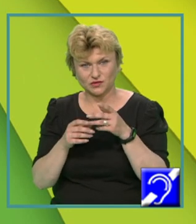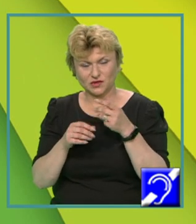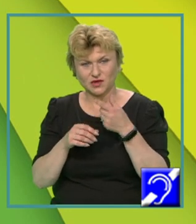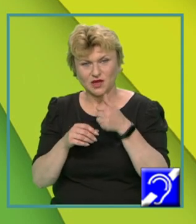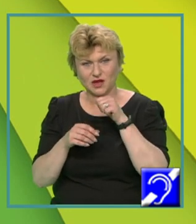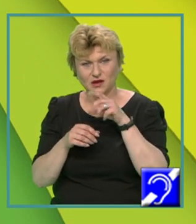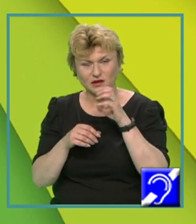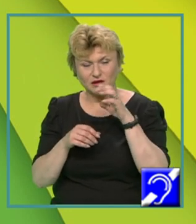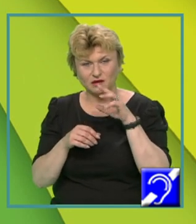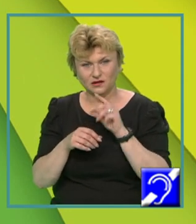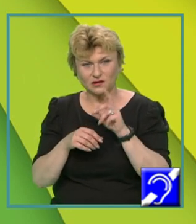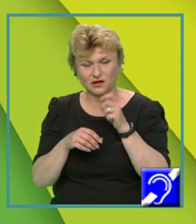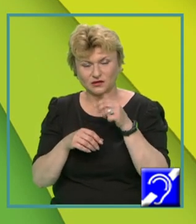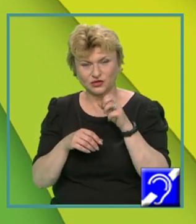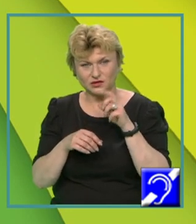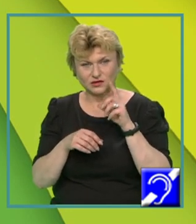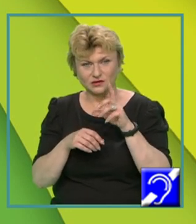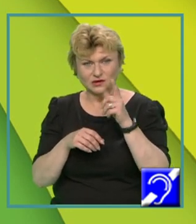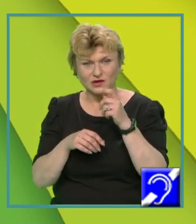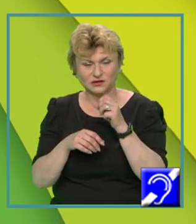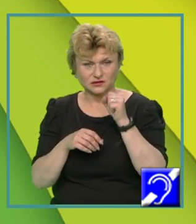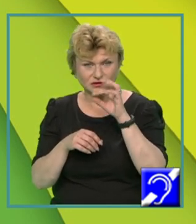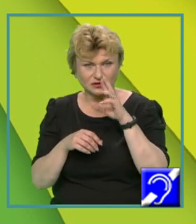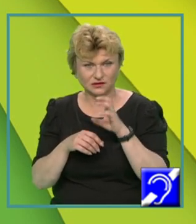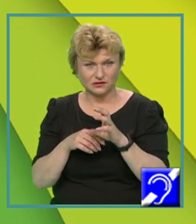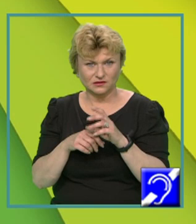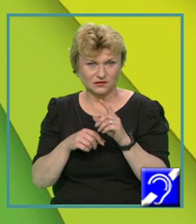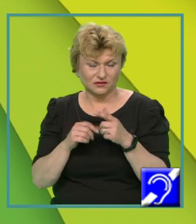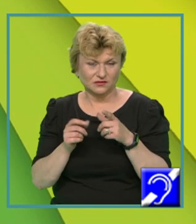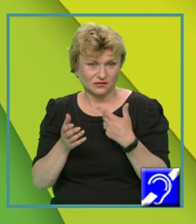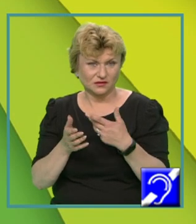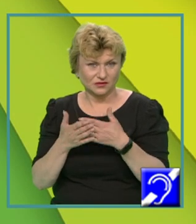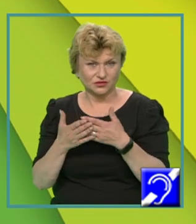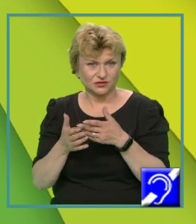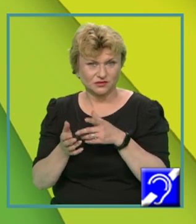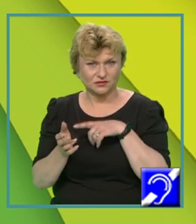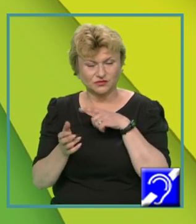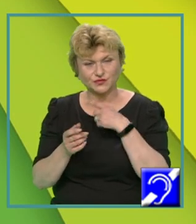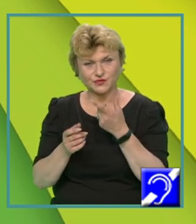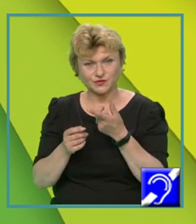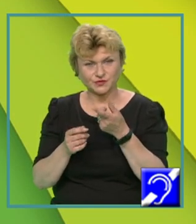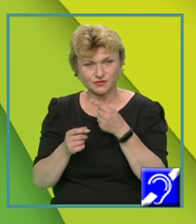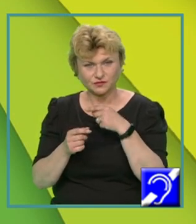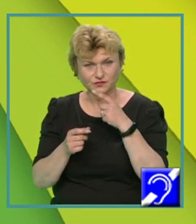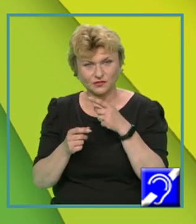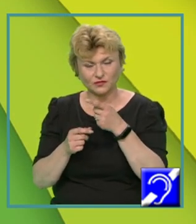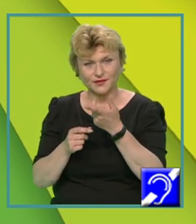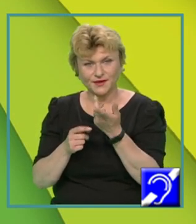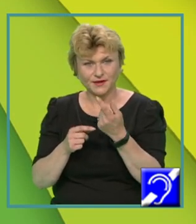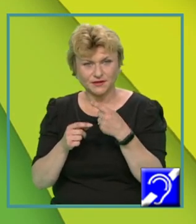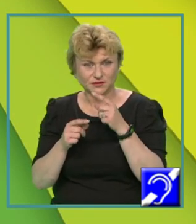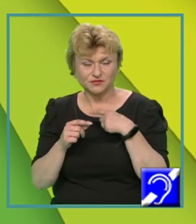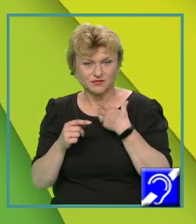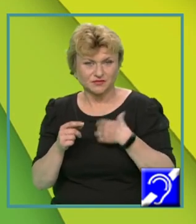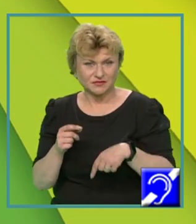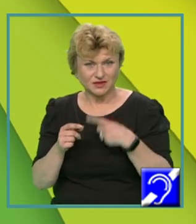avea acizi grași și glicerină. Acestea sunt nutrimente. Acestea trec în sânge și limfă, grăsimile trec în limfă, da, proces numit digestie